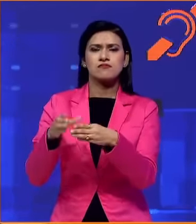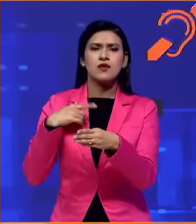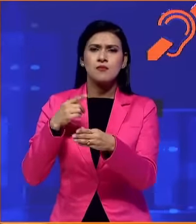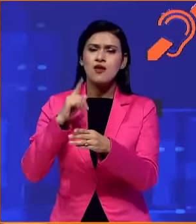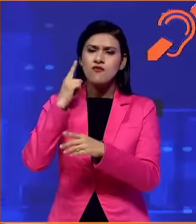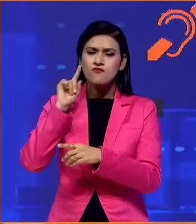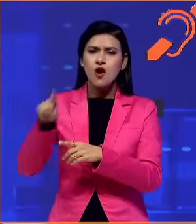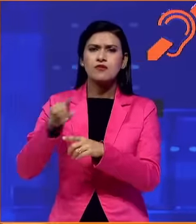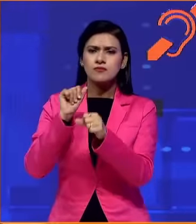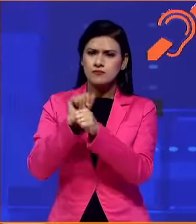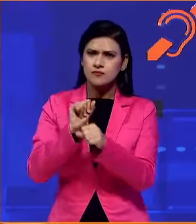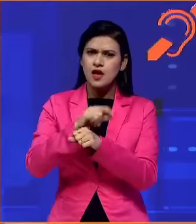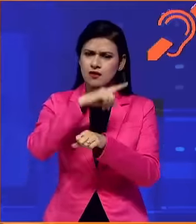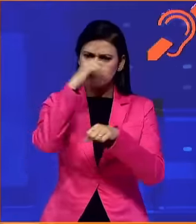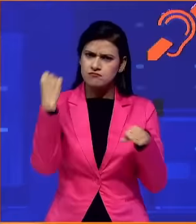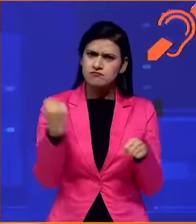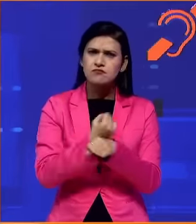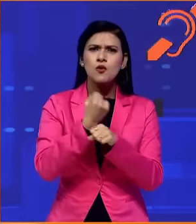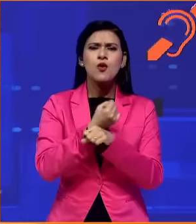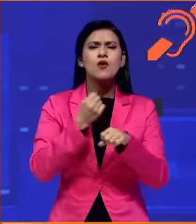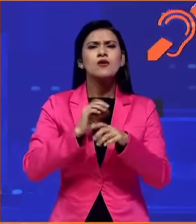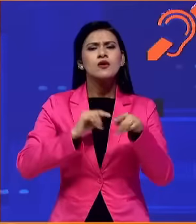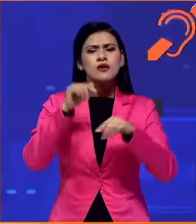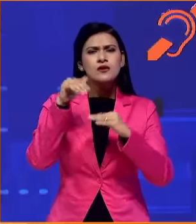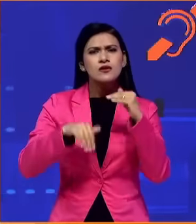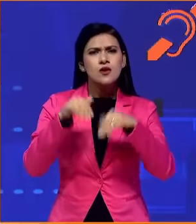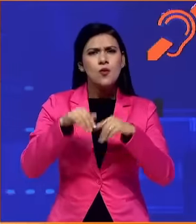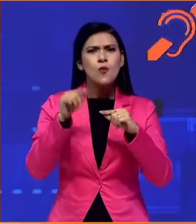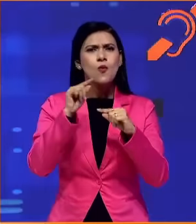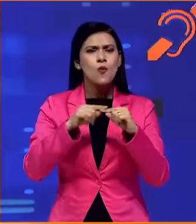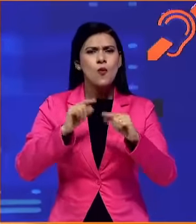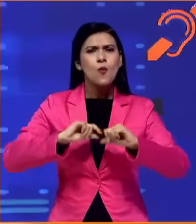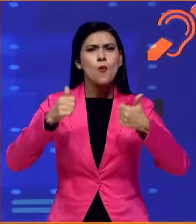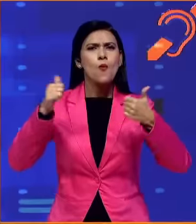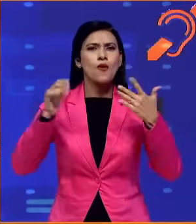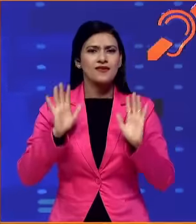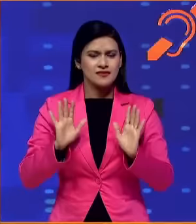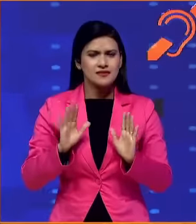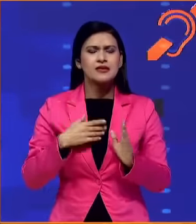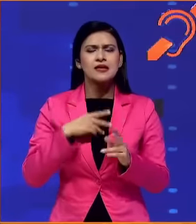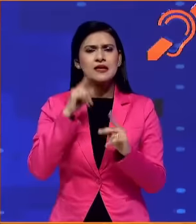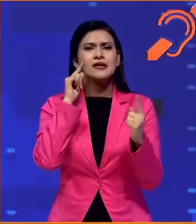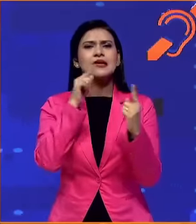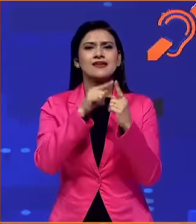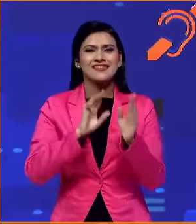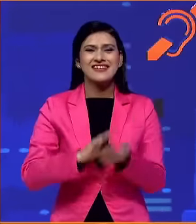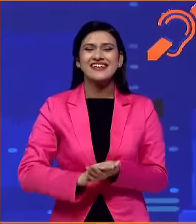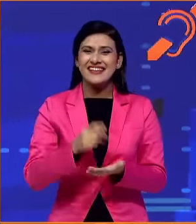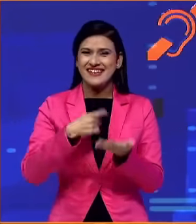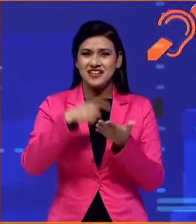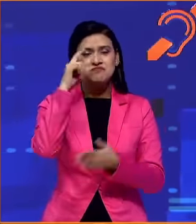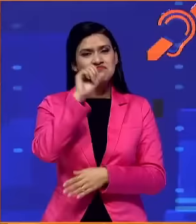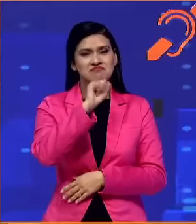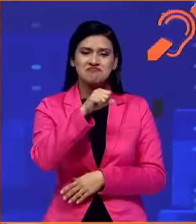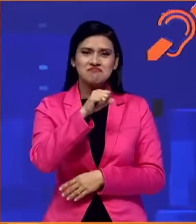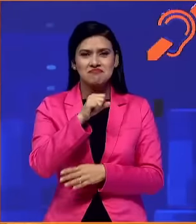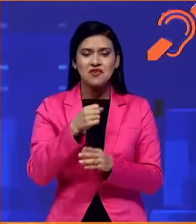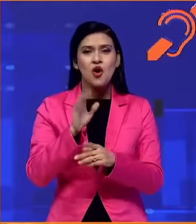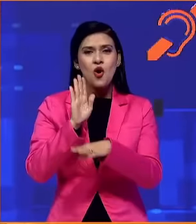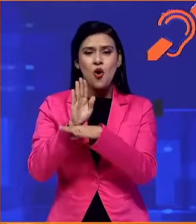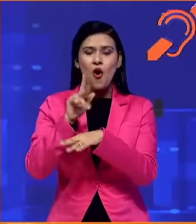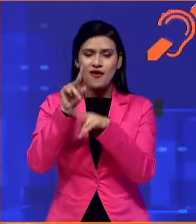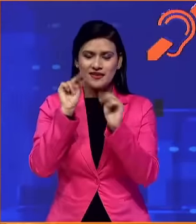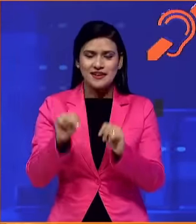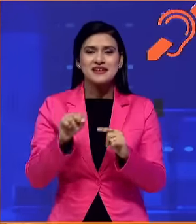कड़ी मेहनतकरनेऔरचुनावजीतनेकीजरूरतहै।इसलिएमेरा पूराध्यानइसीदिशामेंकेंद्रितहै। आपउसबारेमेंसहीहैं।पार्टीको निश्चितरूपसे